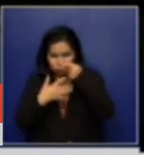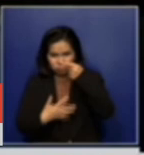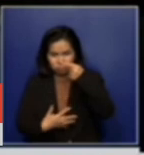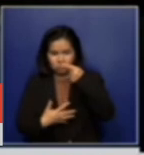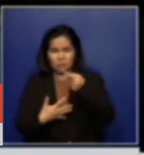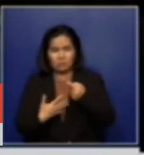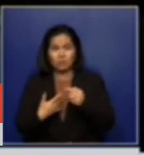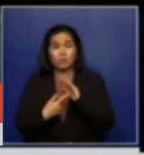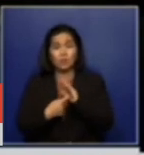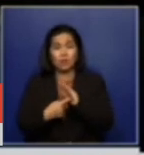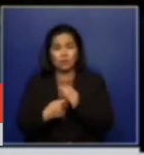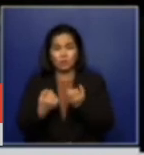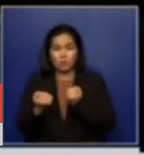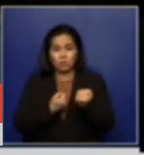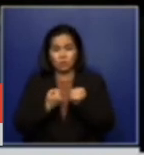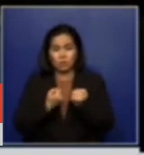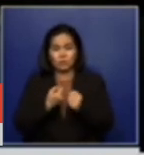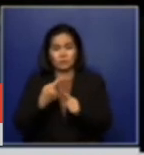าเช่ารถ